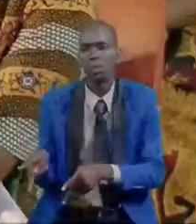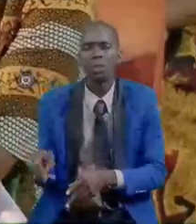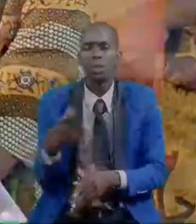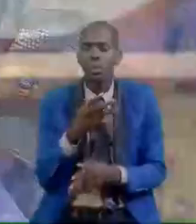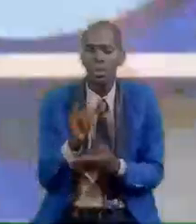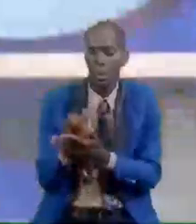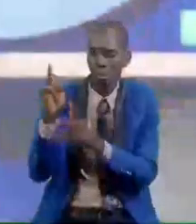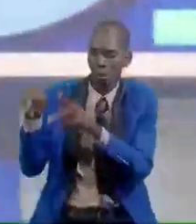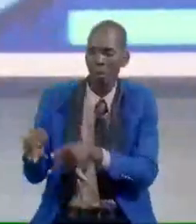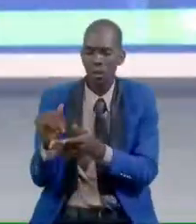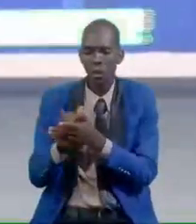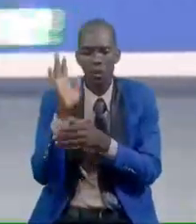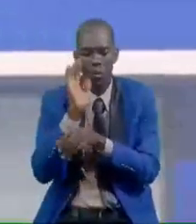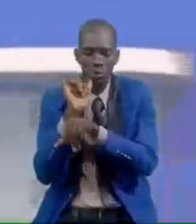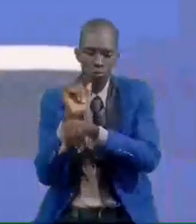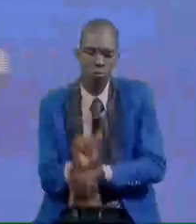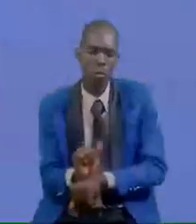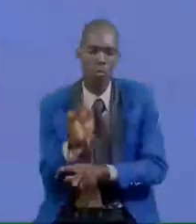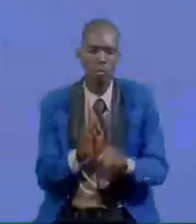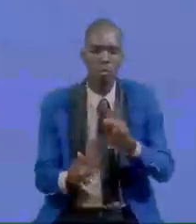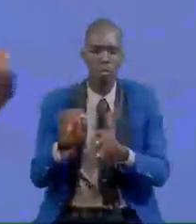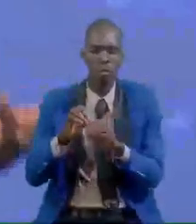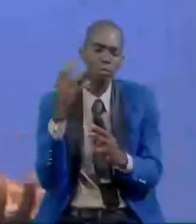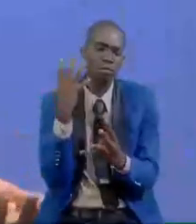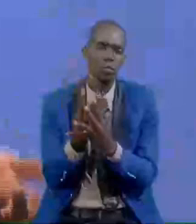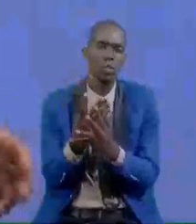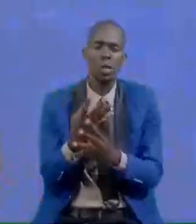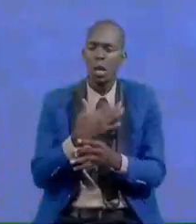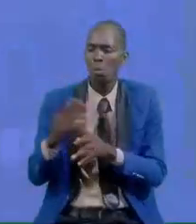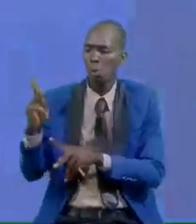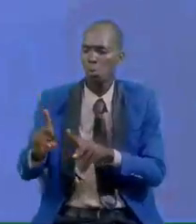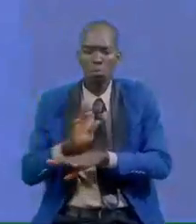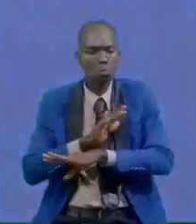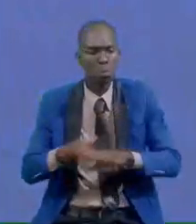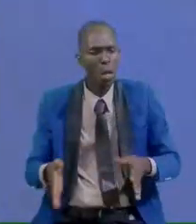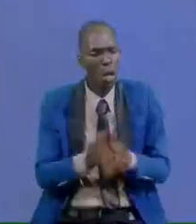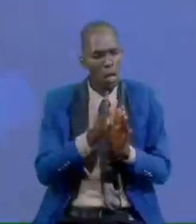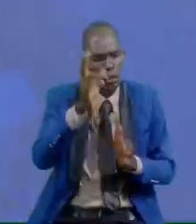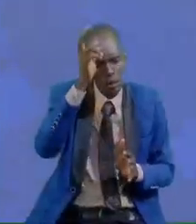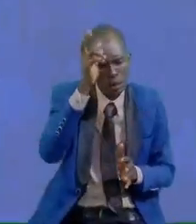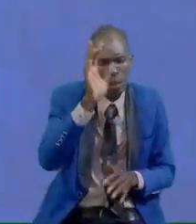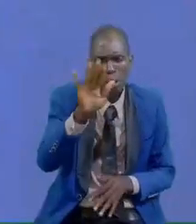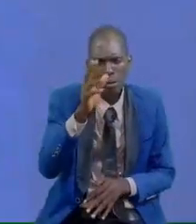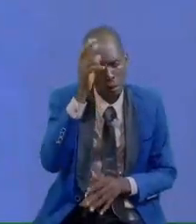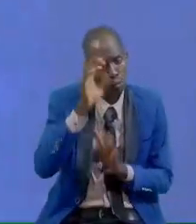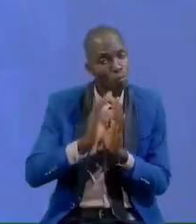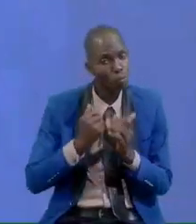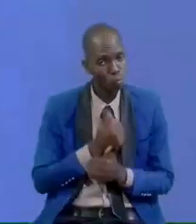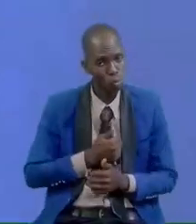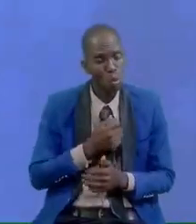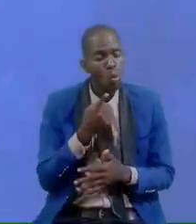à celui qui va les lier là-bas. Et cela ne demande pas à Satan qu'est-ce qu'il a fait. Ne pose pas de questions.